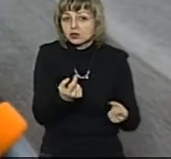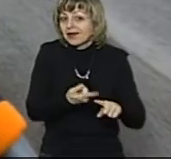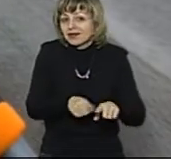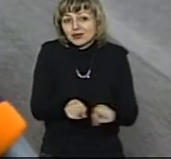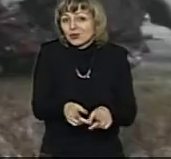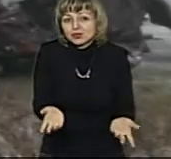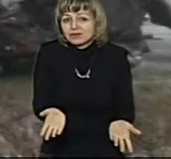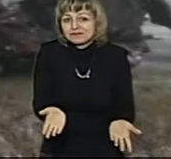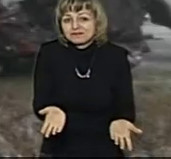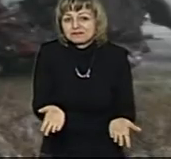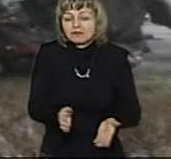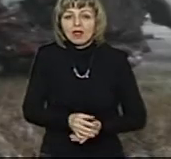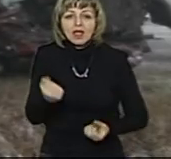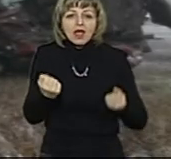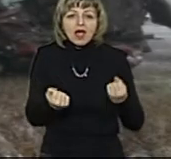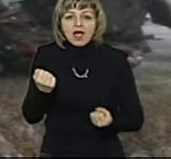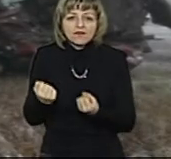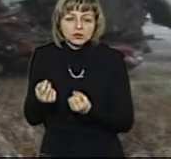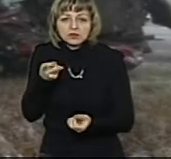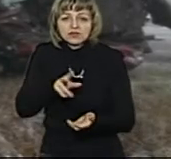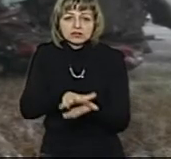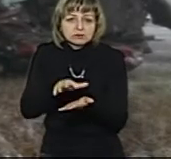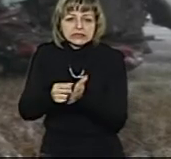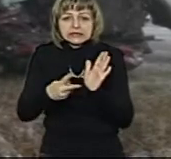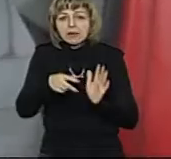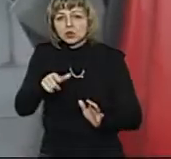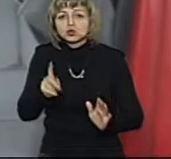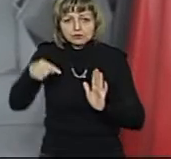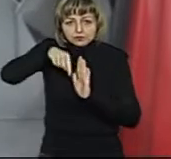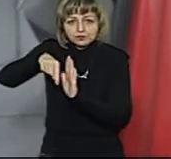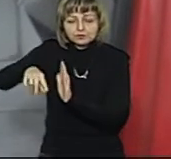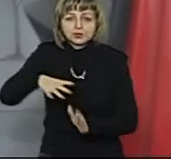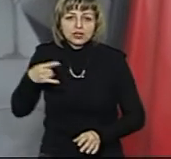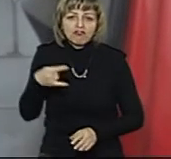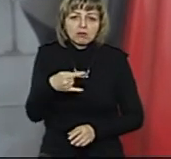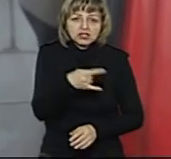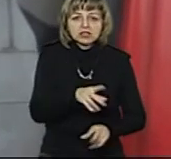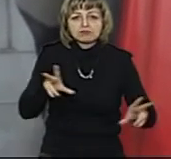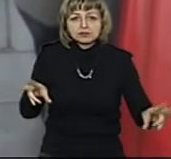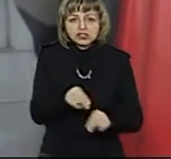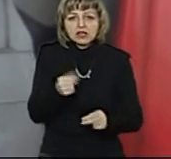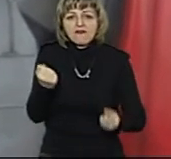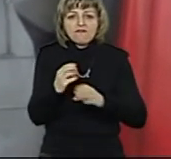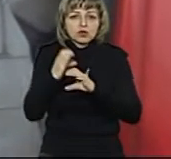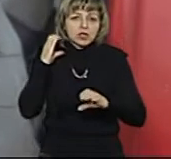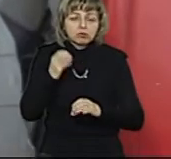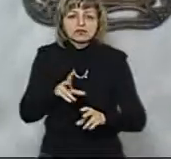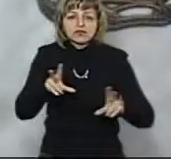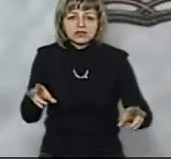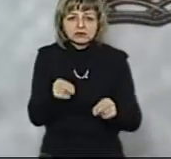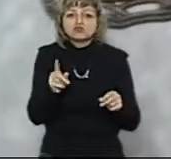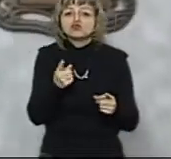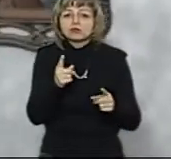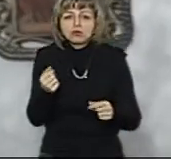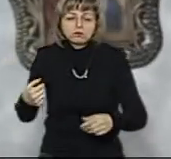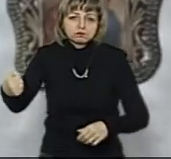теж. Автомобілі ушкоджені. Семеро людей, які були в машинах, вціліли. Водія буса врятувало те, що весь удар пішов